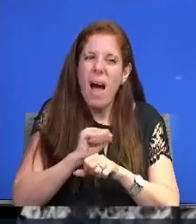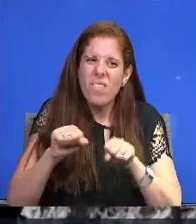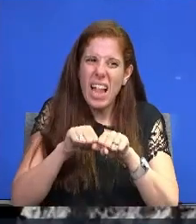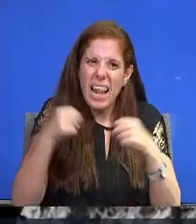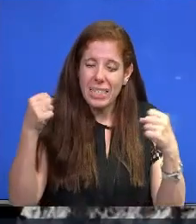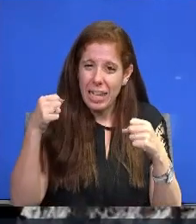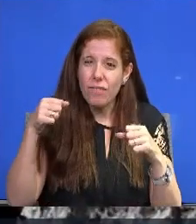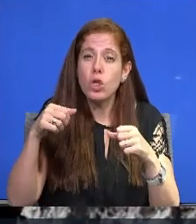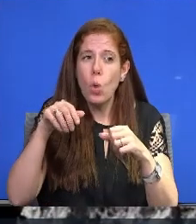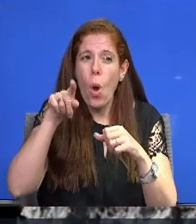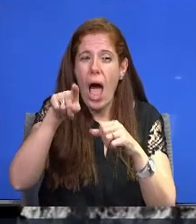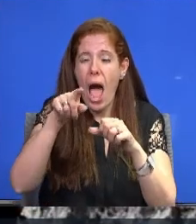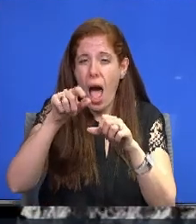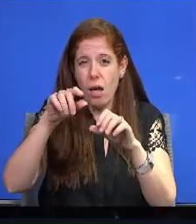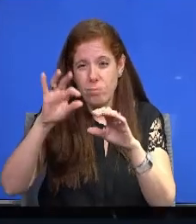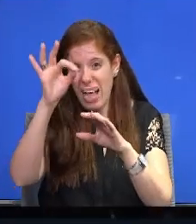asteroid.